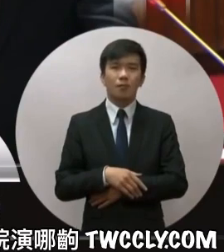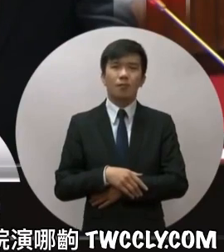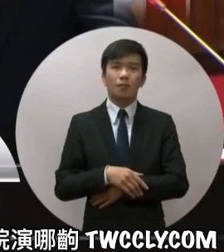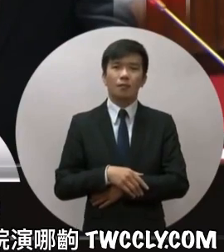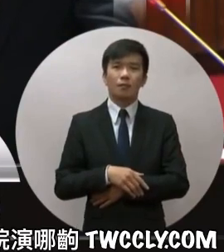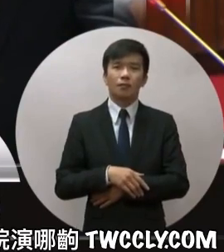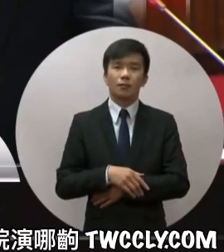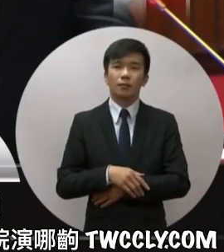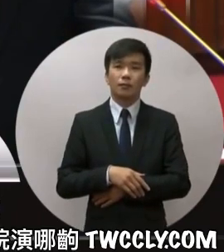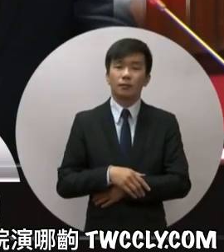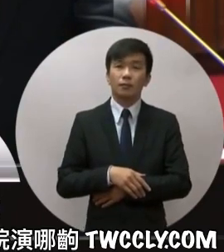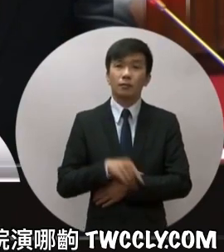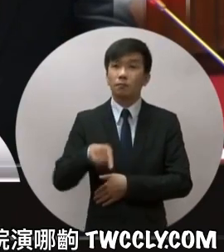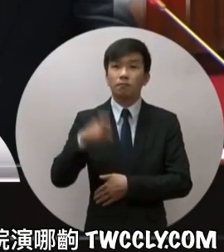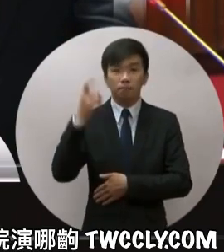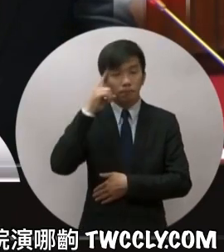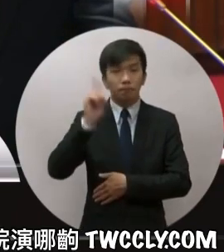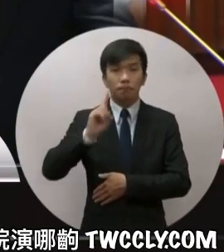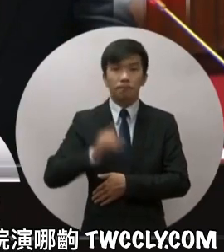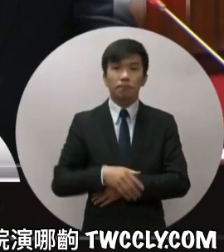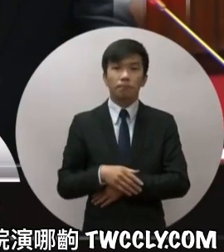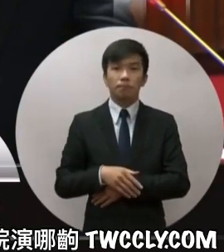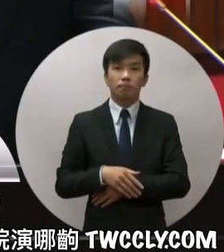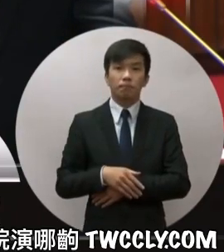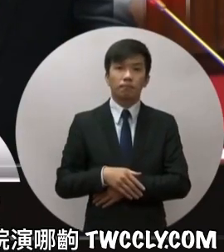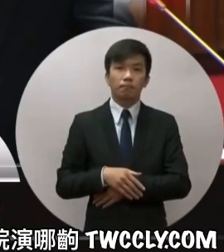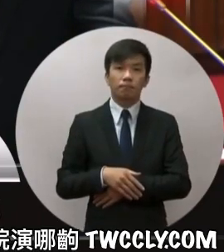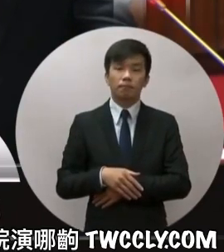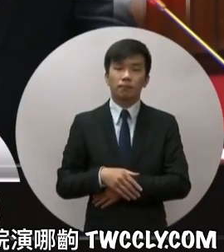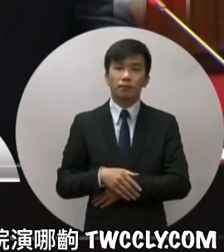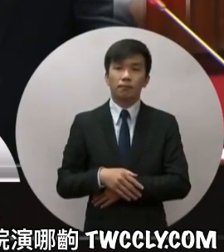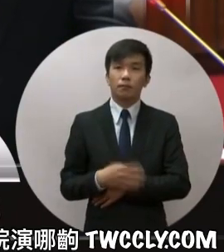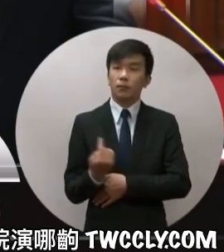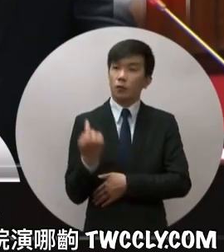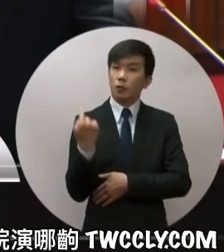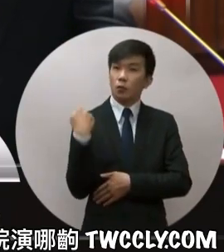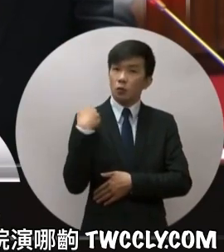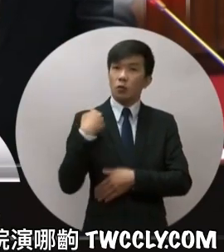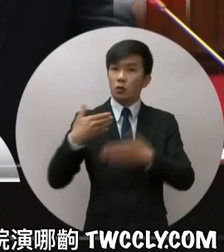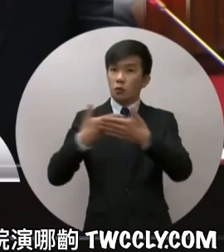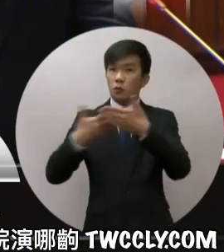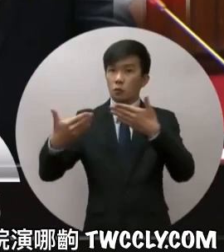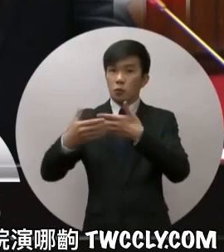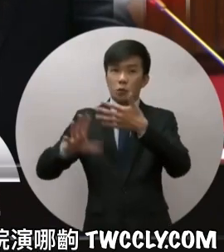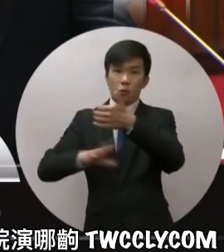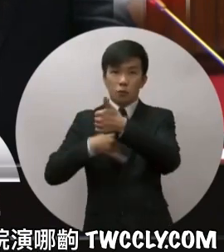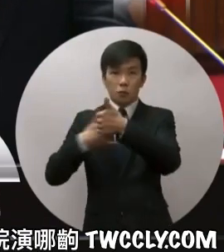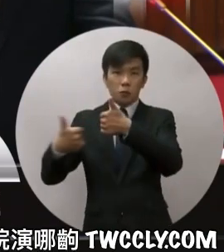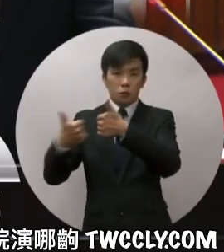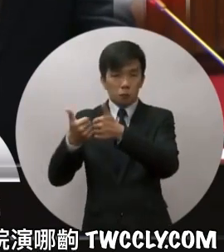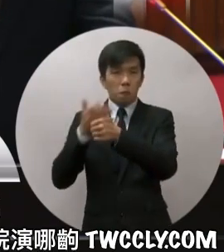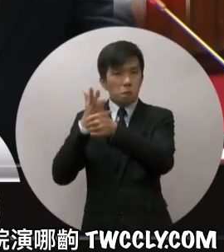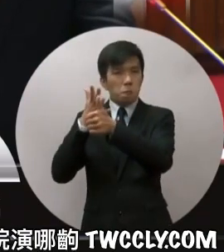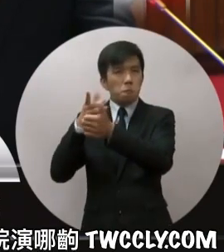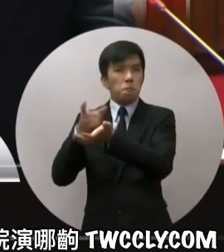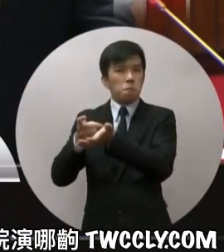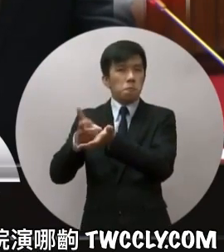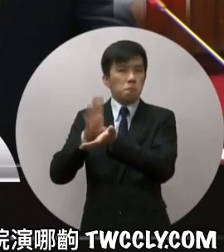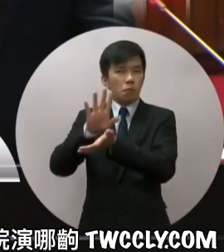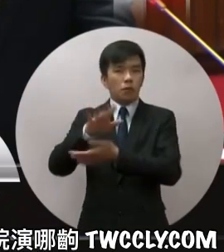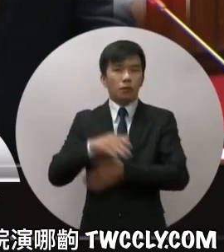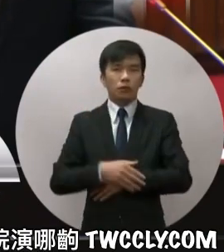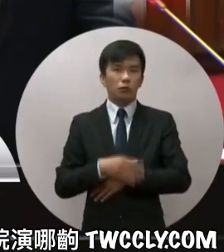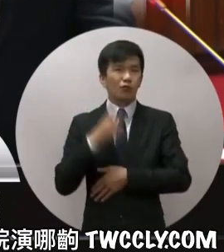其實這個部分就是說其實政府沒有我們昨天在交通委員會也詢問了次長很多相關的問題